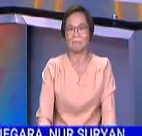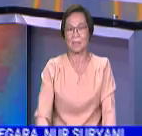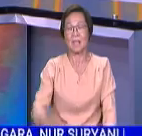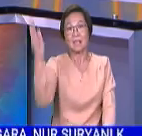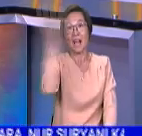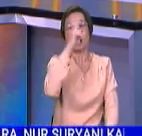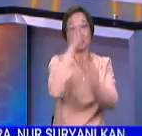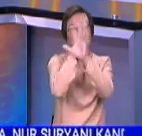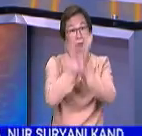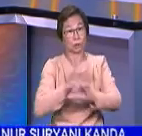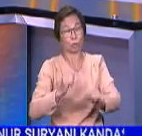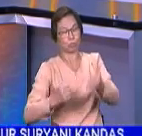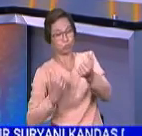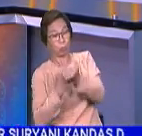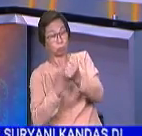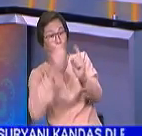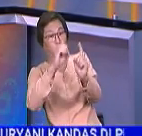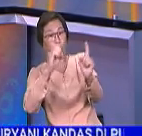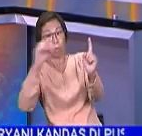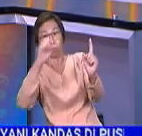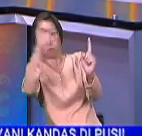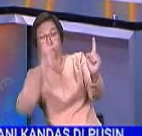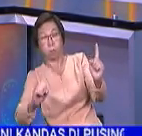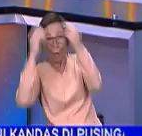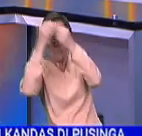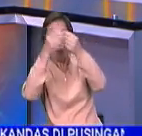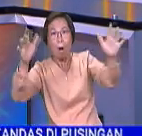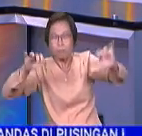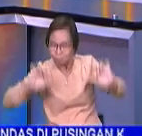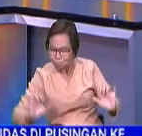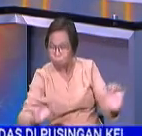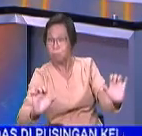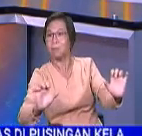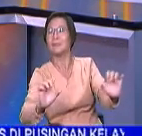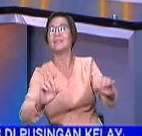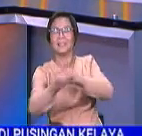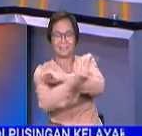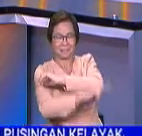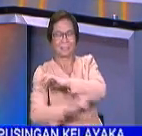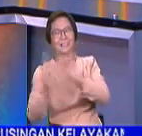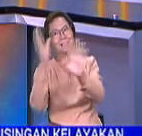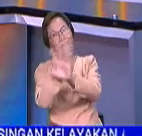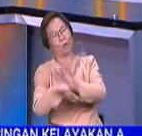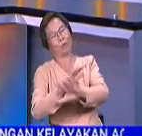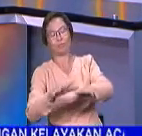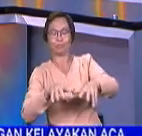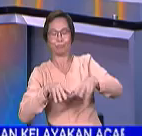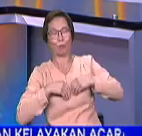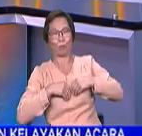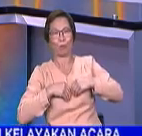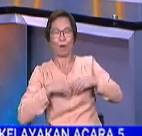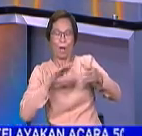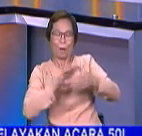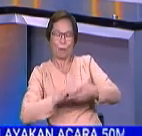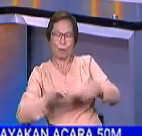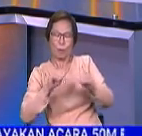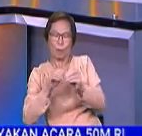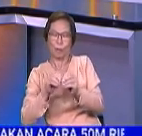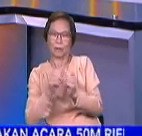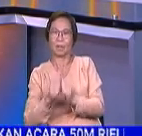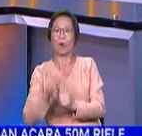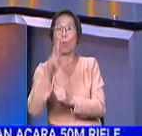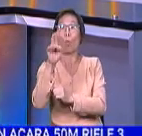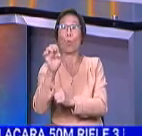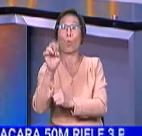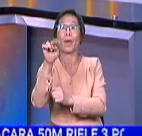kerajaan Serawak beri sokongan penuh ke atas proklamasi darurat Eti negeri itu berkembang lanjut bersama Vanessa morning